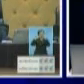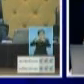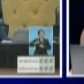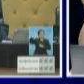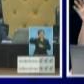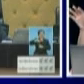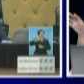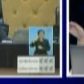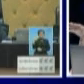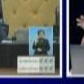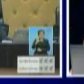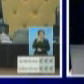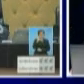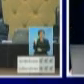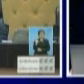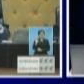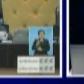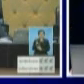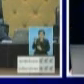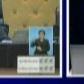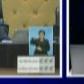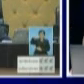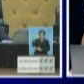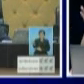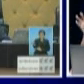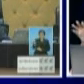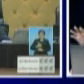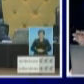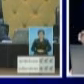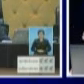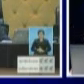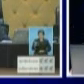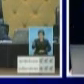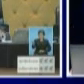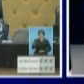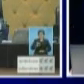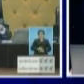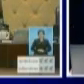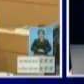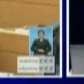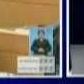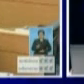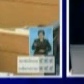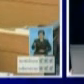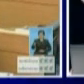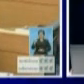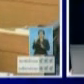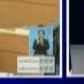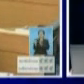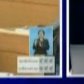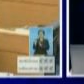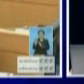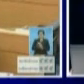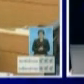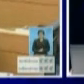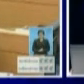ารือเชิญส.ส.นราธิวาสประเสริฐสุวรรณสิริเชิญคุณหมอสุกิจอัฐโถปกรณ์ส.ส.ตรังไปเป็นพยานทั้งคู่เป็นพย